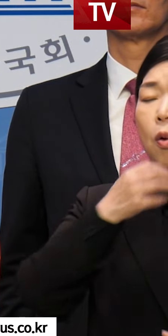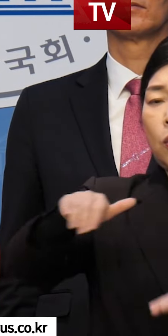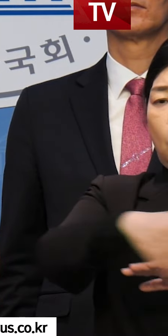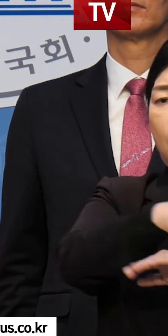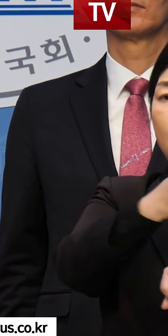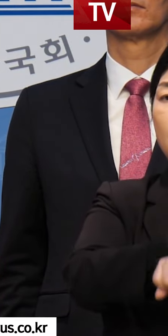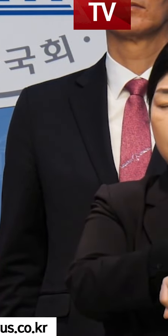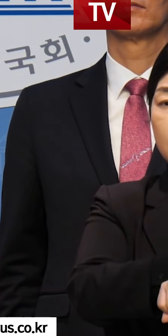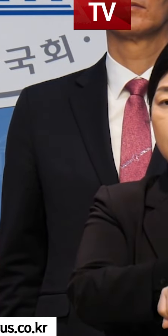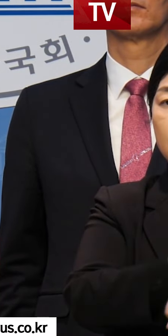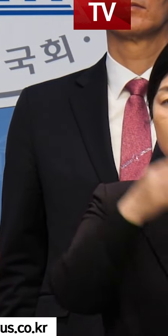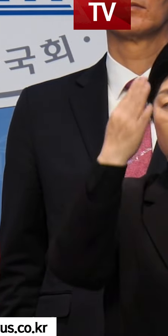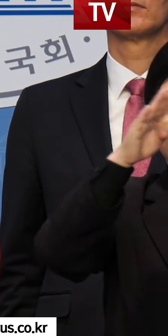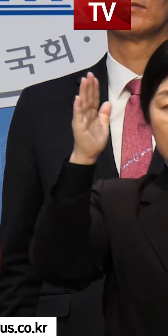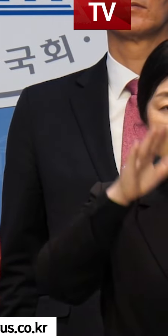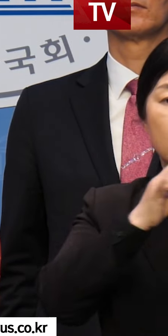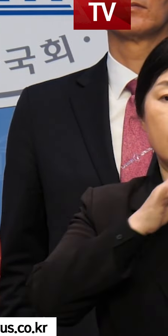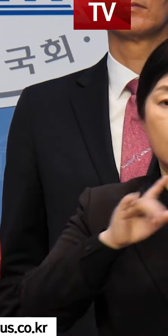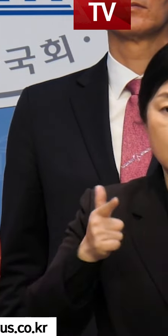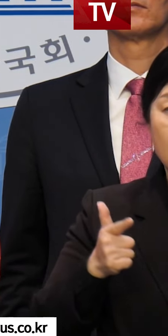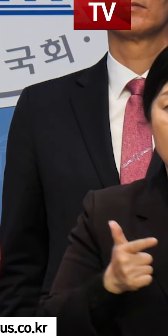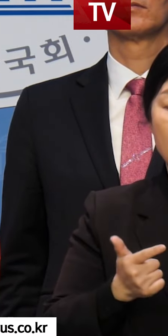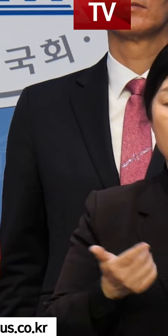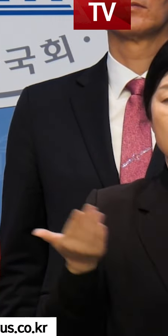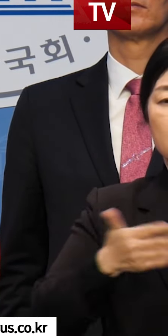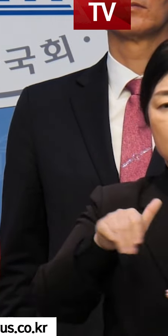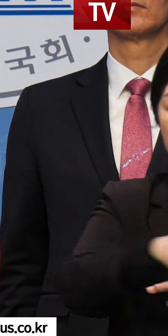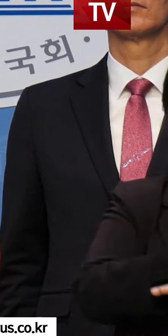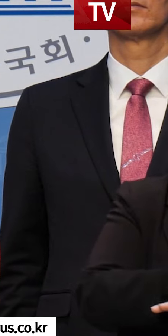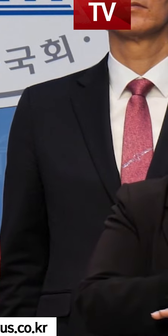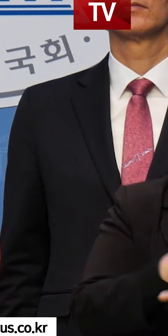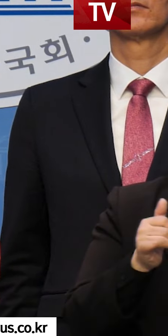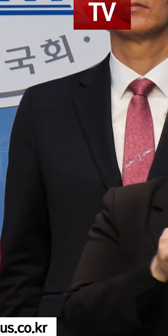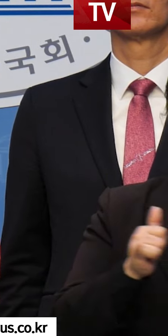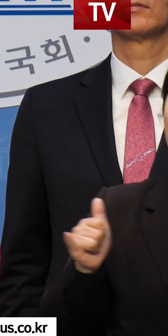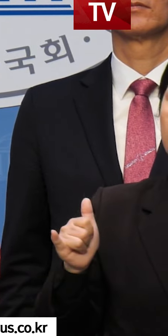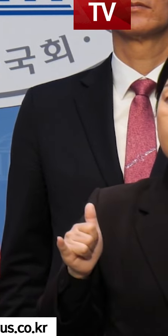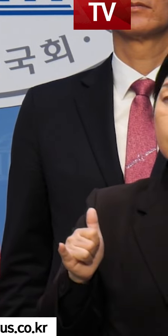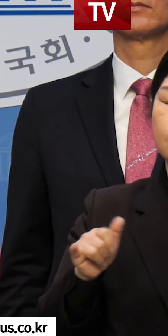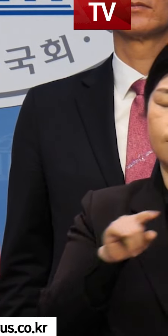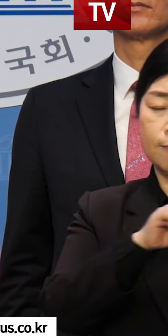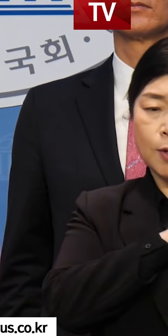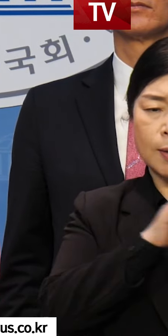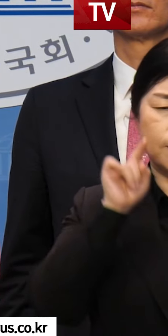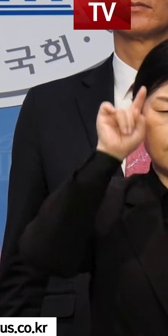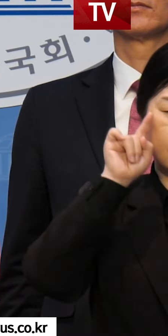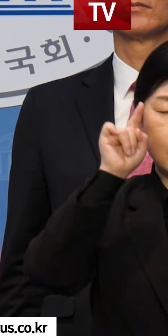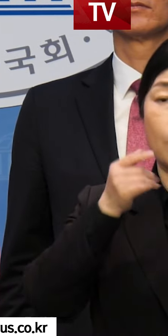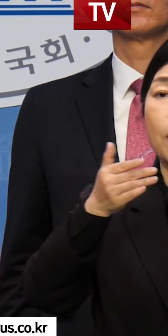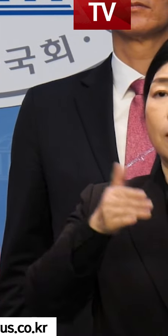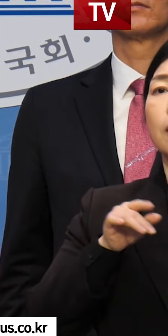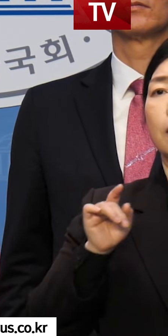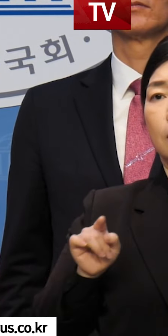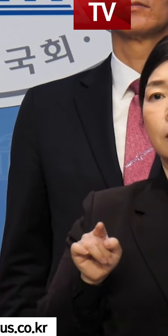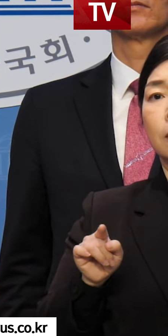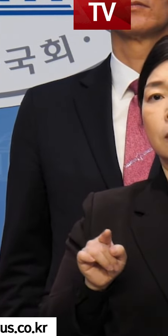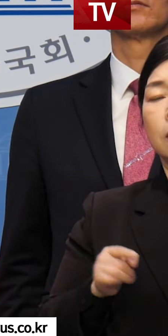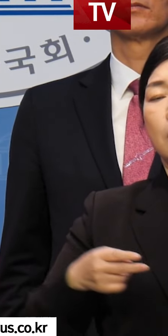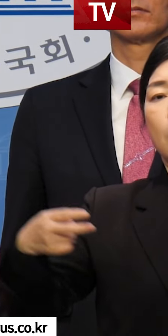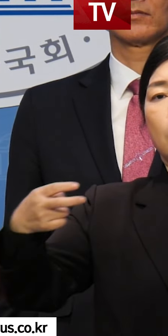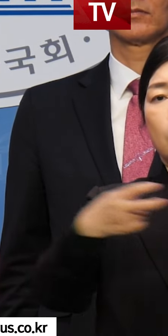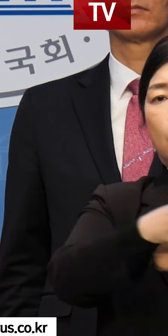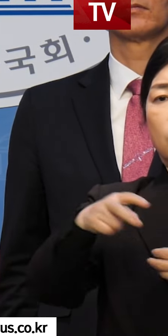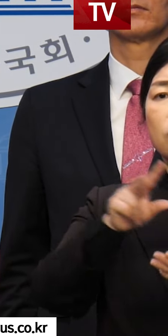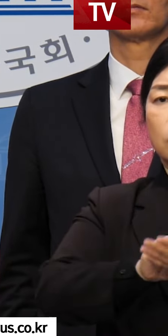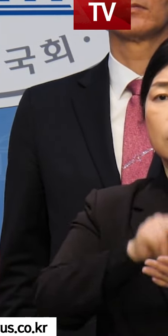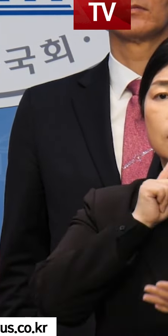통학을 하는 대학생뿐만 아니라 출퇴근하는 직장인들이 가장 스트레스 받는 것이 교통